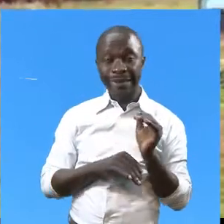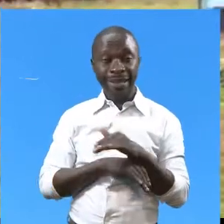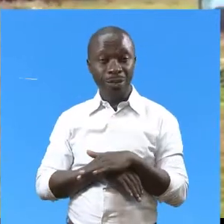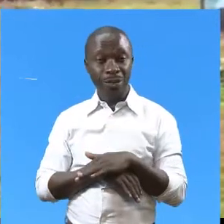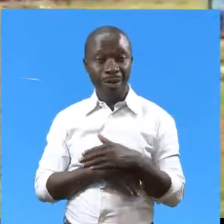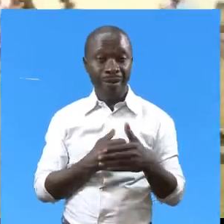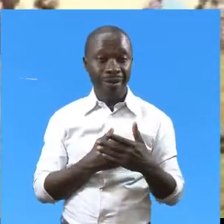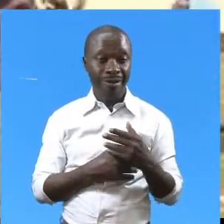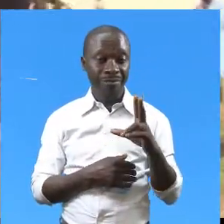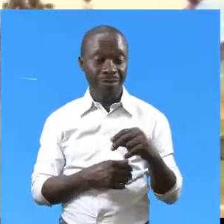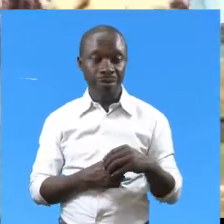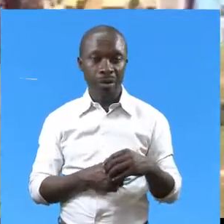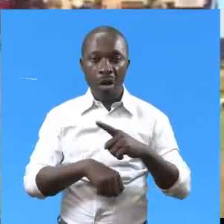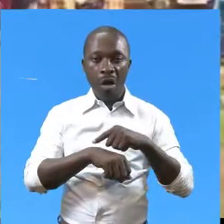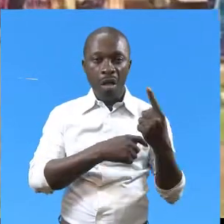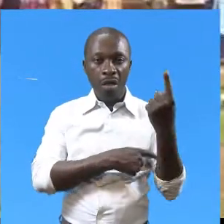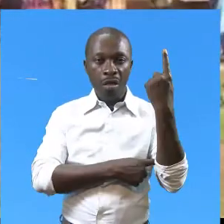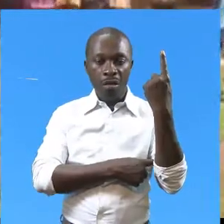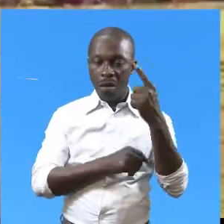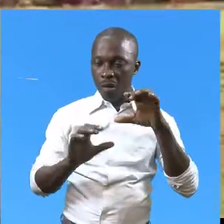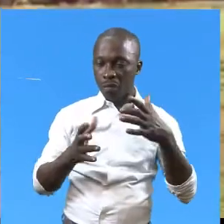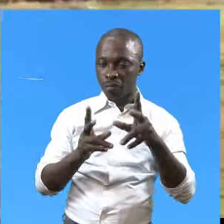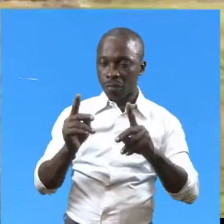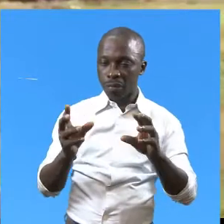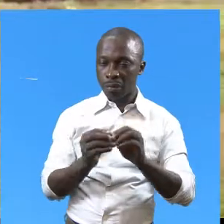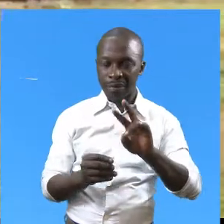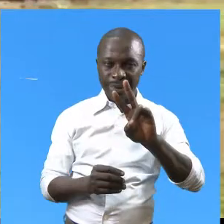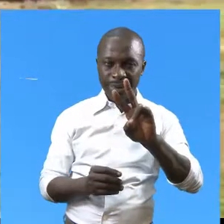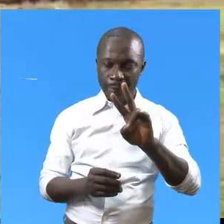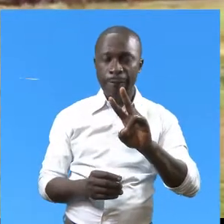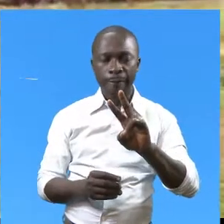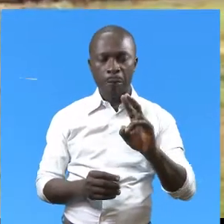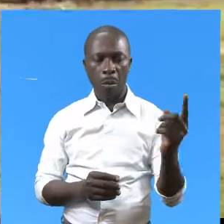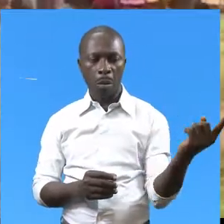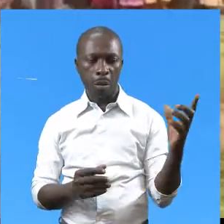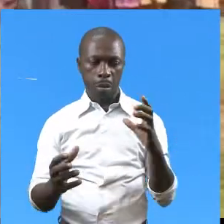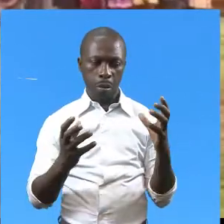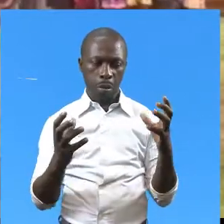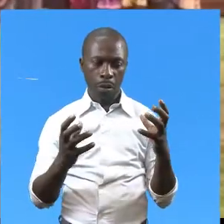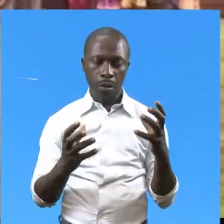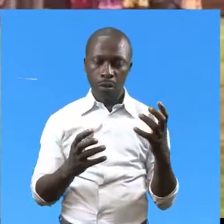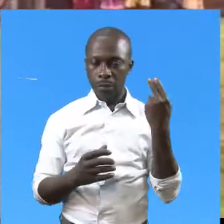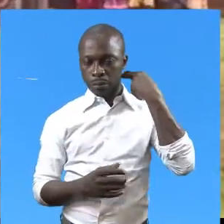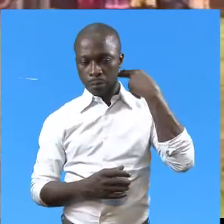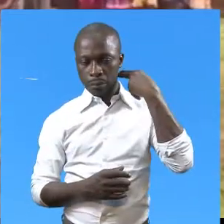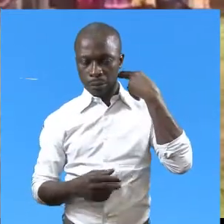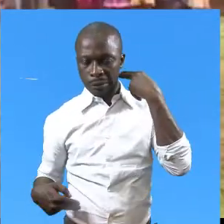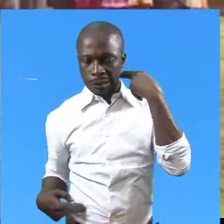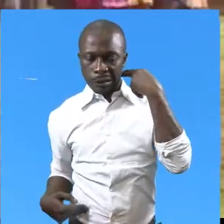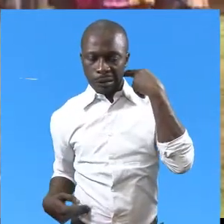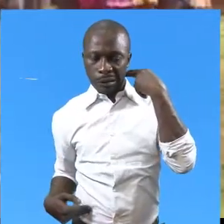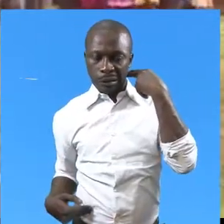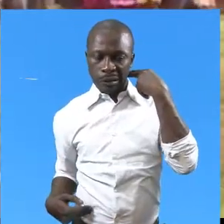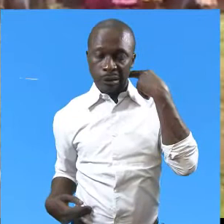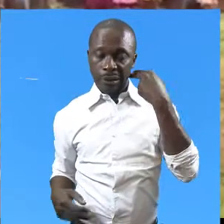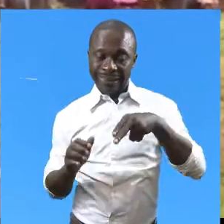La nuit n'a pas été bonne. À une heure, 7 personnes sont venues avec les armes. Les deux qui étaient à côté de moi m'ont montré leurs armes et